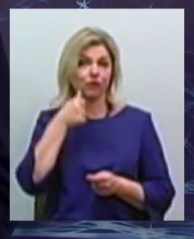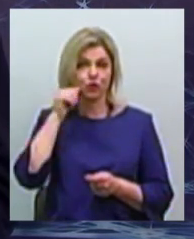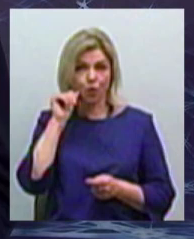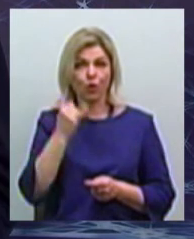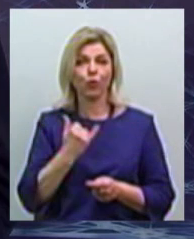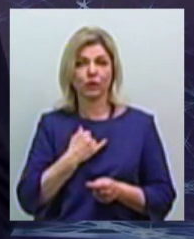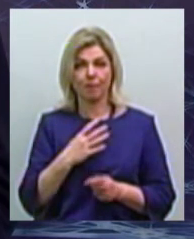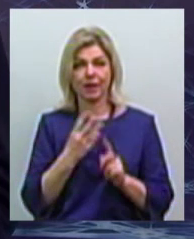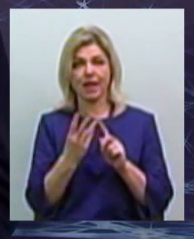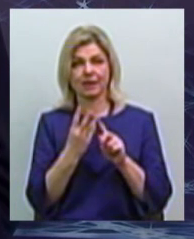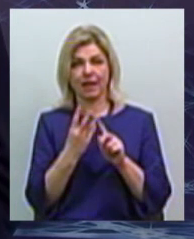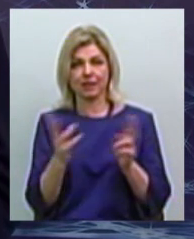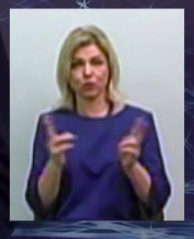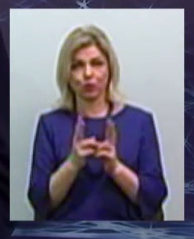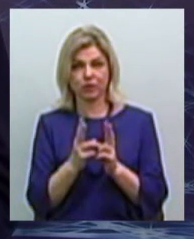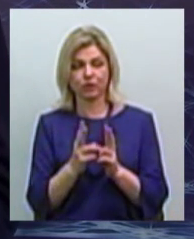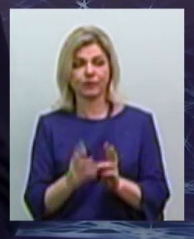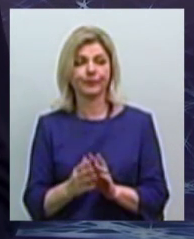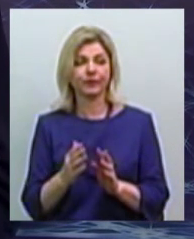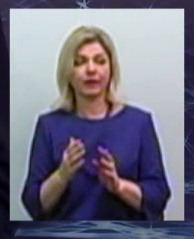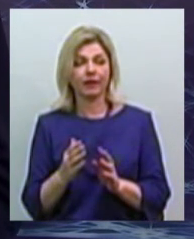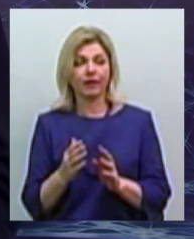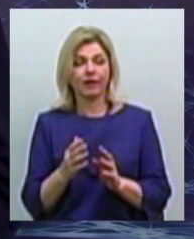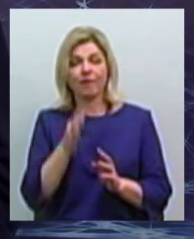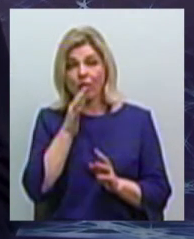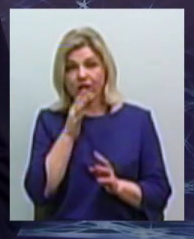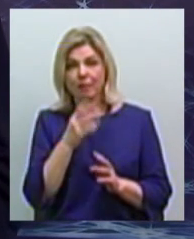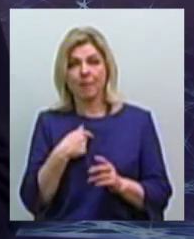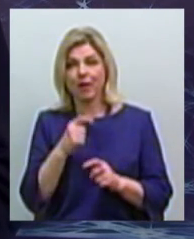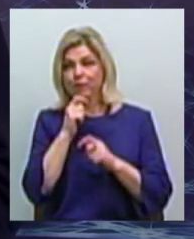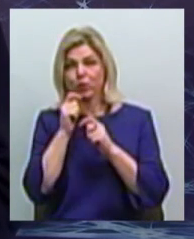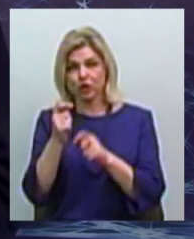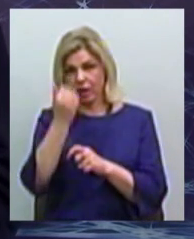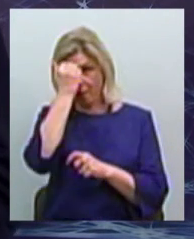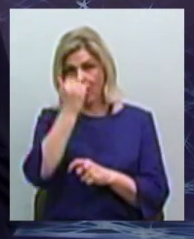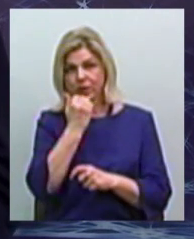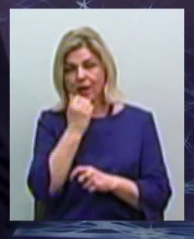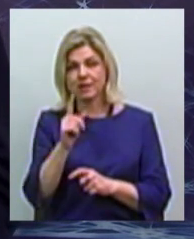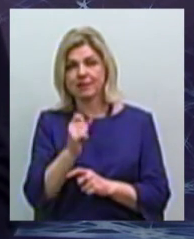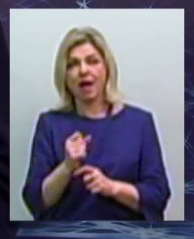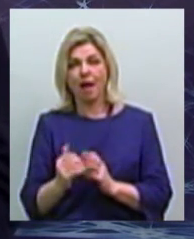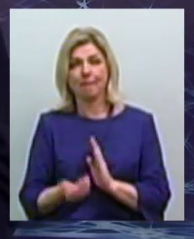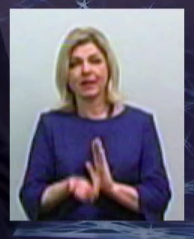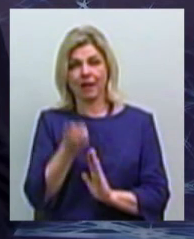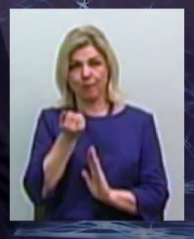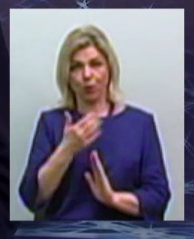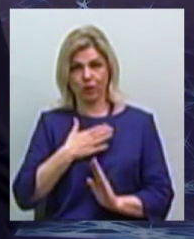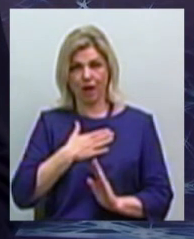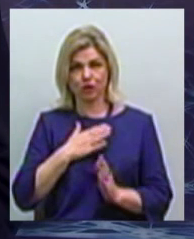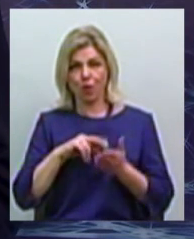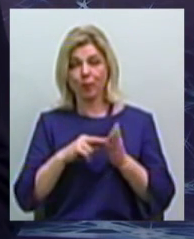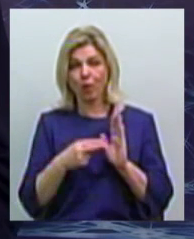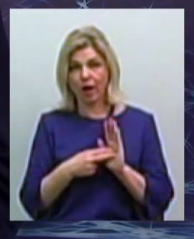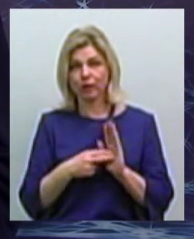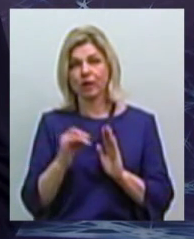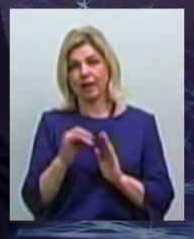нас була третя зустріч, під час якої ми вручили йому подяку за підтримку нашого проєкту. І він нас